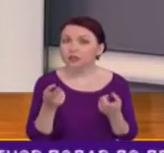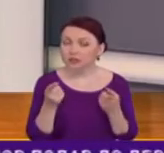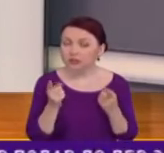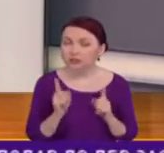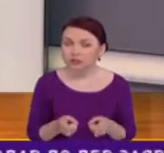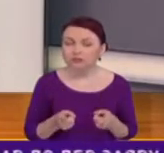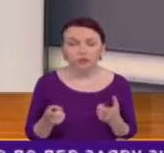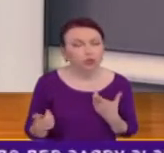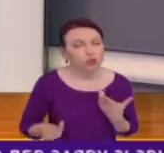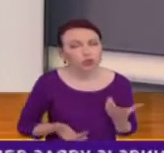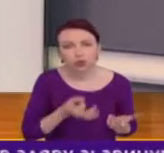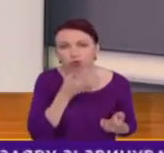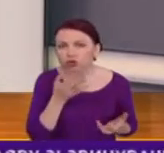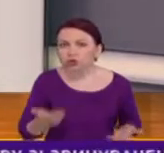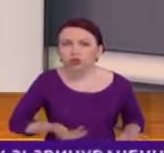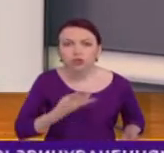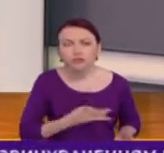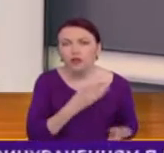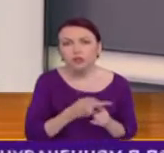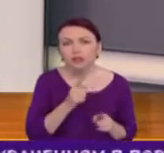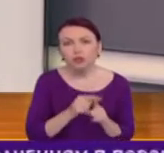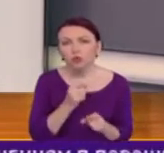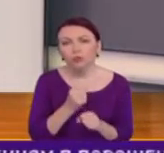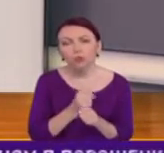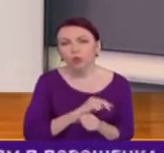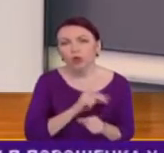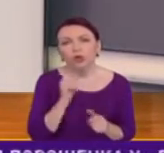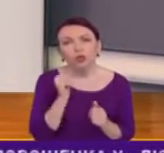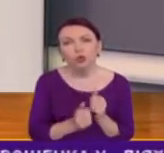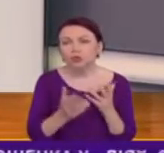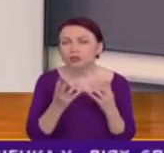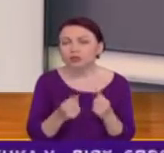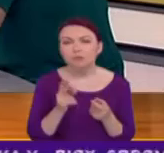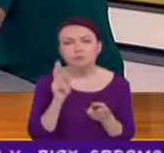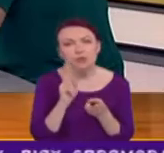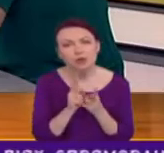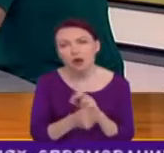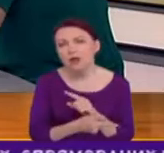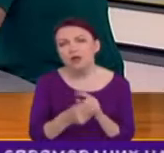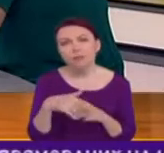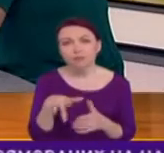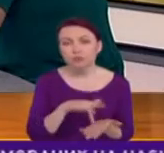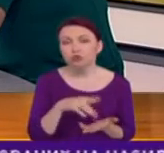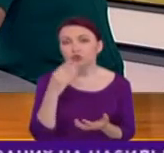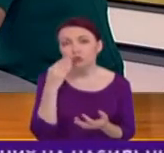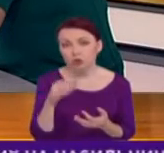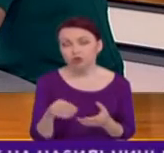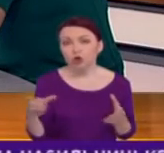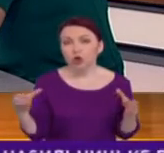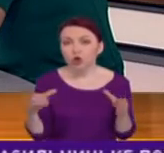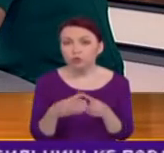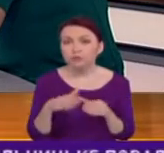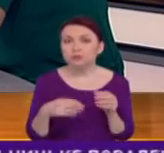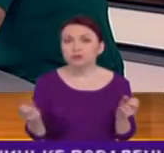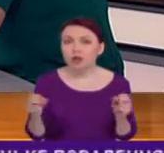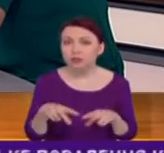живе цією роботою, і кожного дня він міняє місто на краще, тому що групи виїжджають, групи